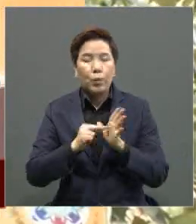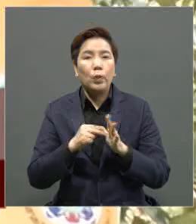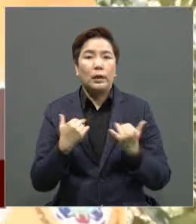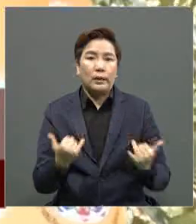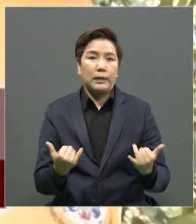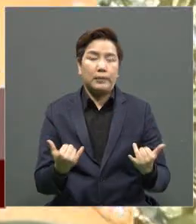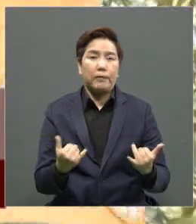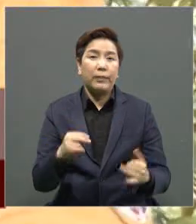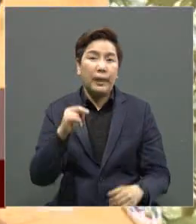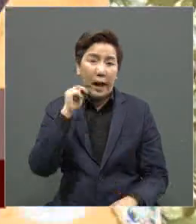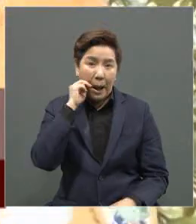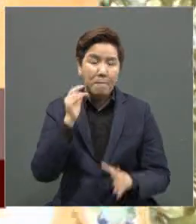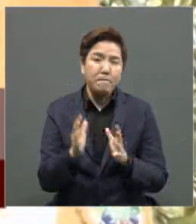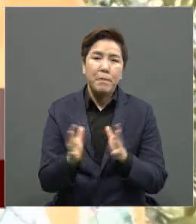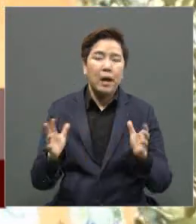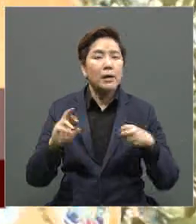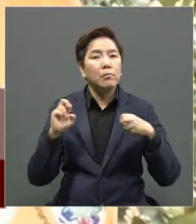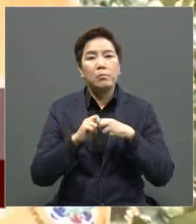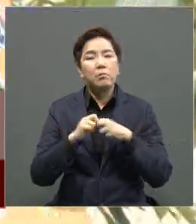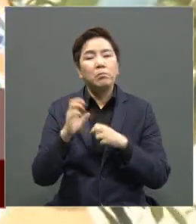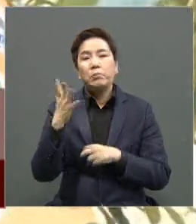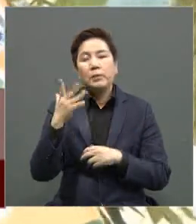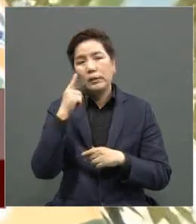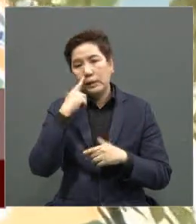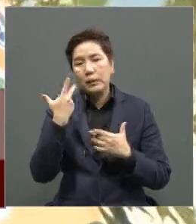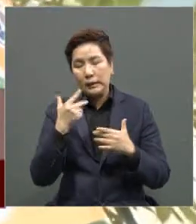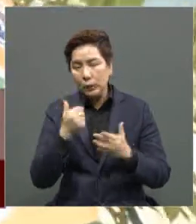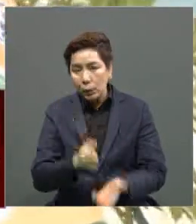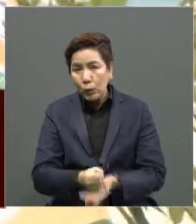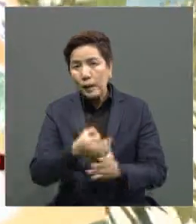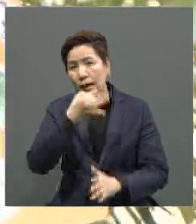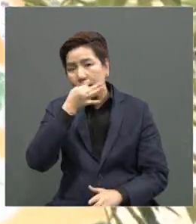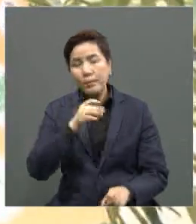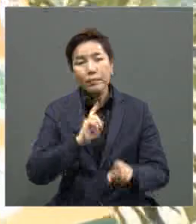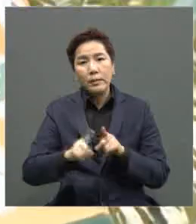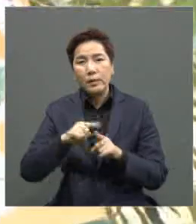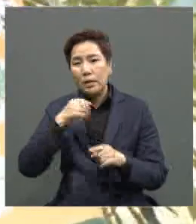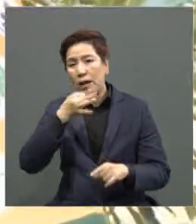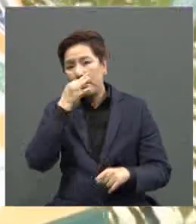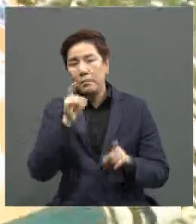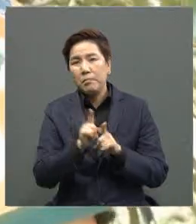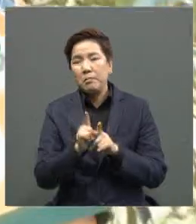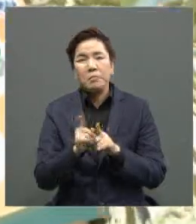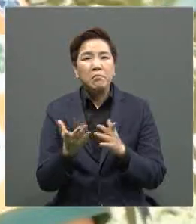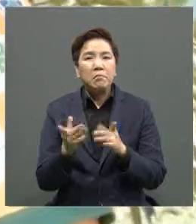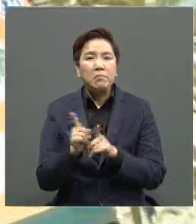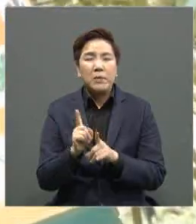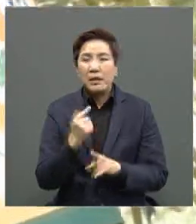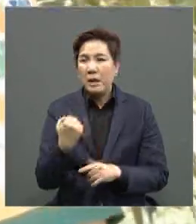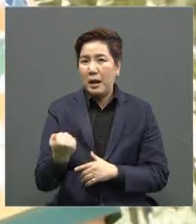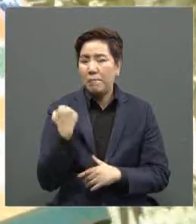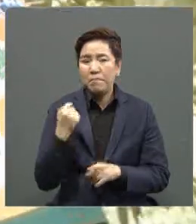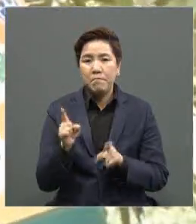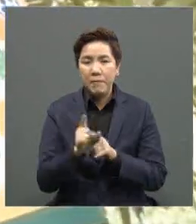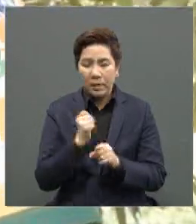าน้ำเยอะไม่มีปัญหาดีด้วยซ้ำไปผมมองว่าอาชีพทุกอาชีพครับไม่มีอาชีพไหนที่มีความมั่นคง